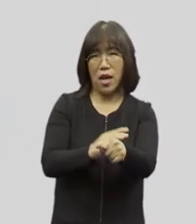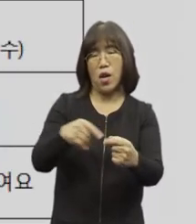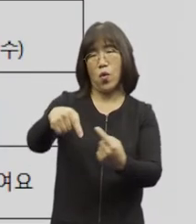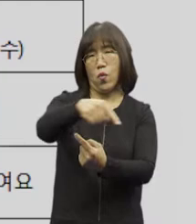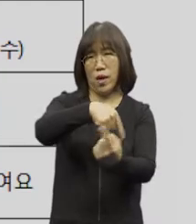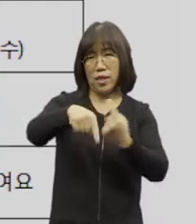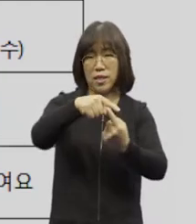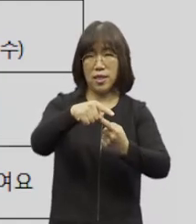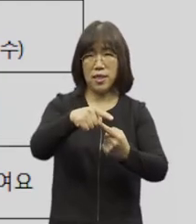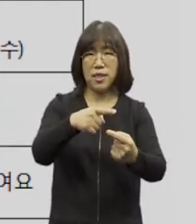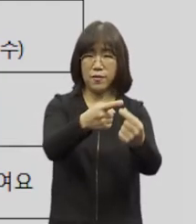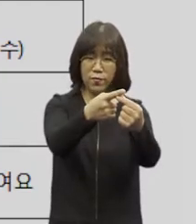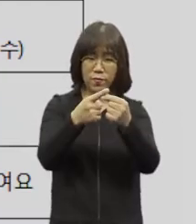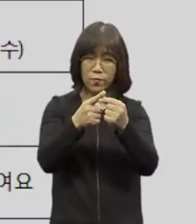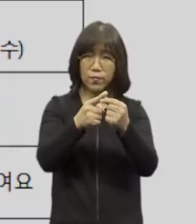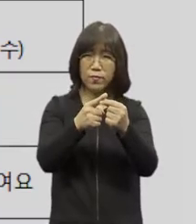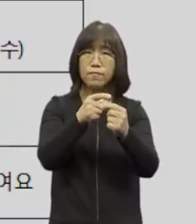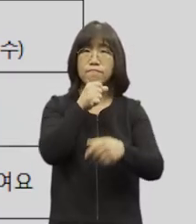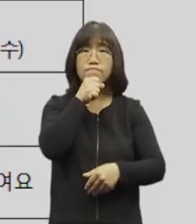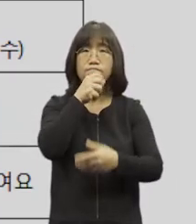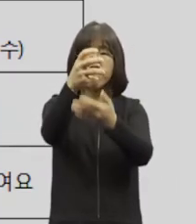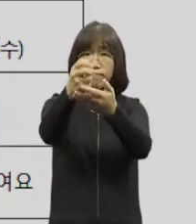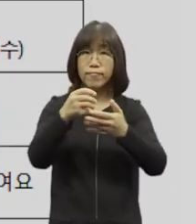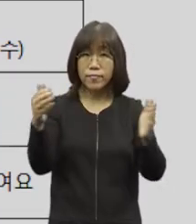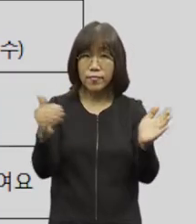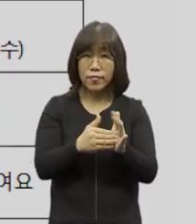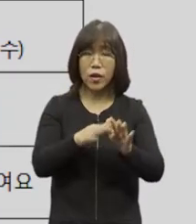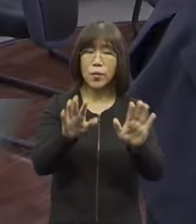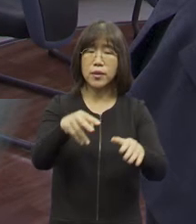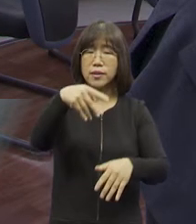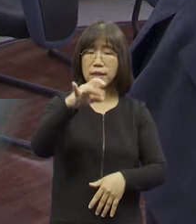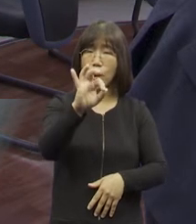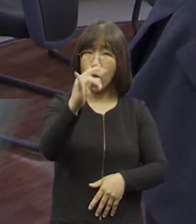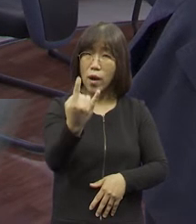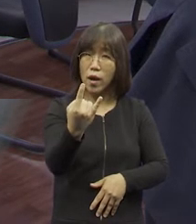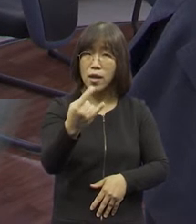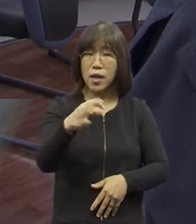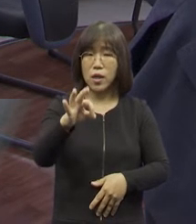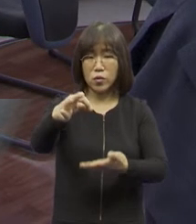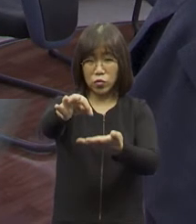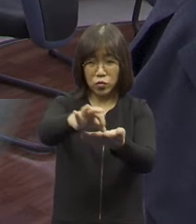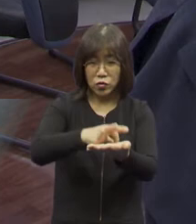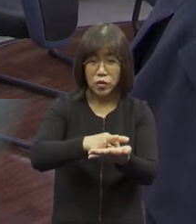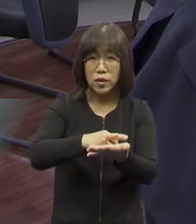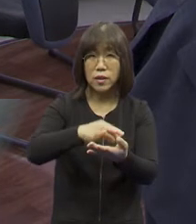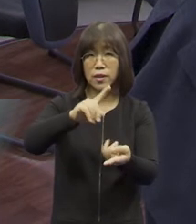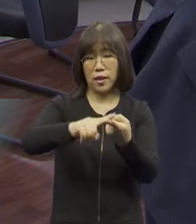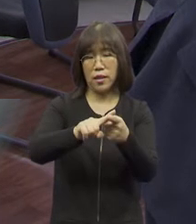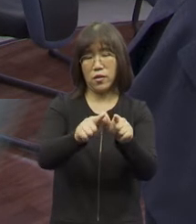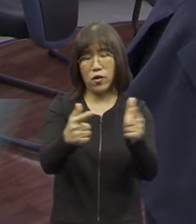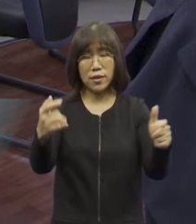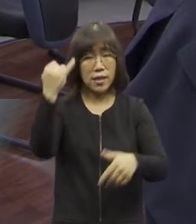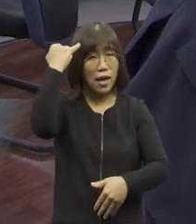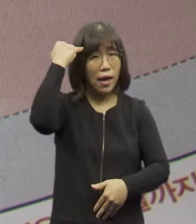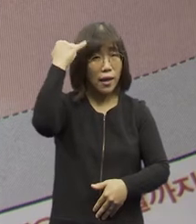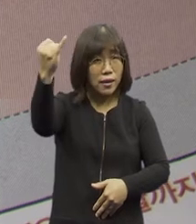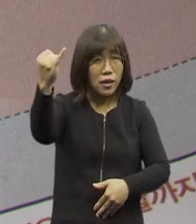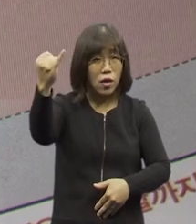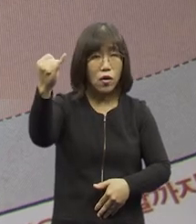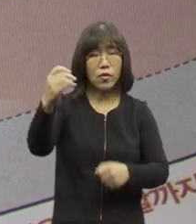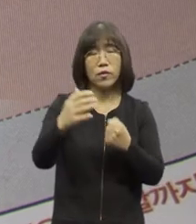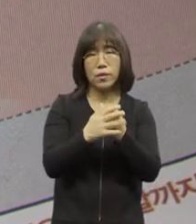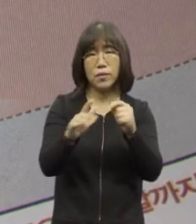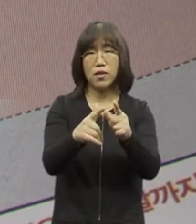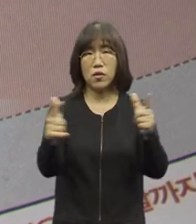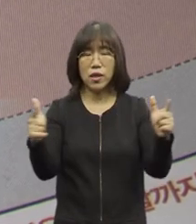최우수상의 영예를 안았습니다 이번 대회는 행정안전부가 새 회수에 문형 혁신과 징수 관리